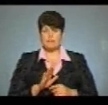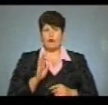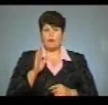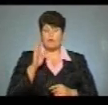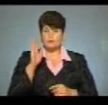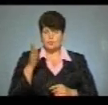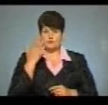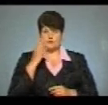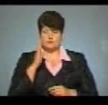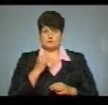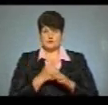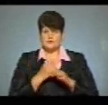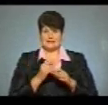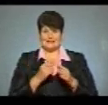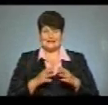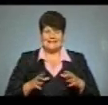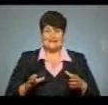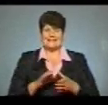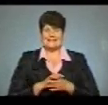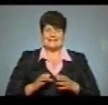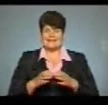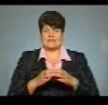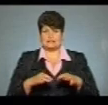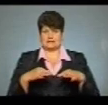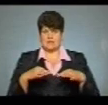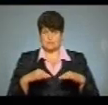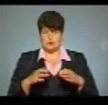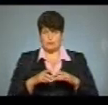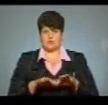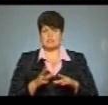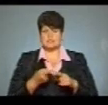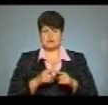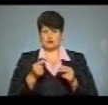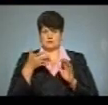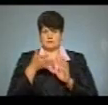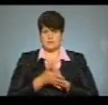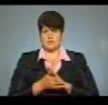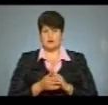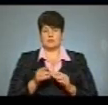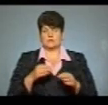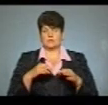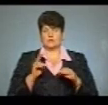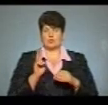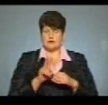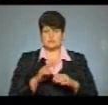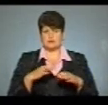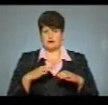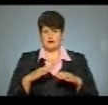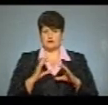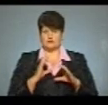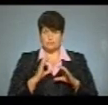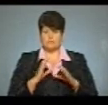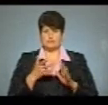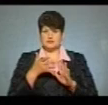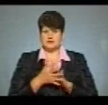буде функціонувати єдина комунальна транспортна компанія, ці кошти будуть йти і на автобус, і на тролейбус. Школярка Тетяна Липак каже, витрачає на проїзд від 20 до